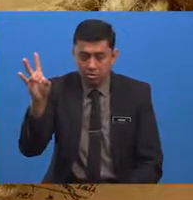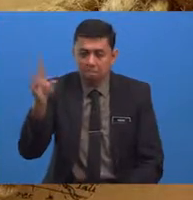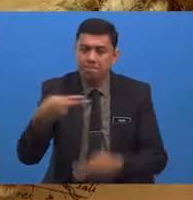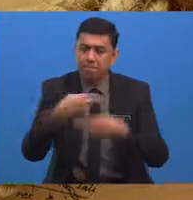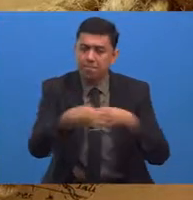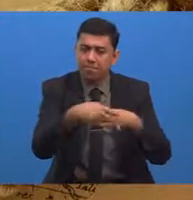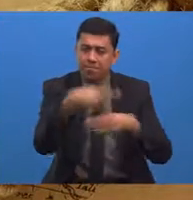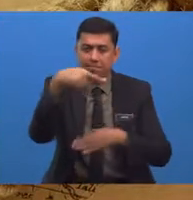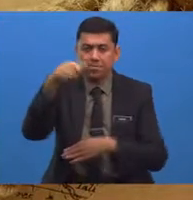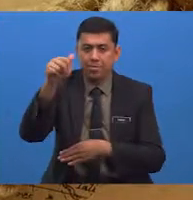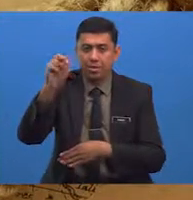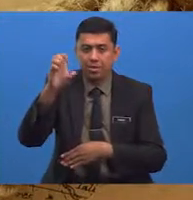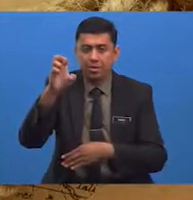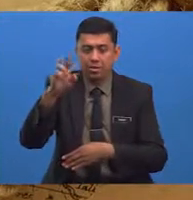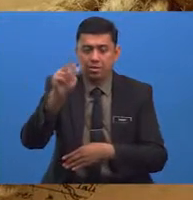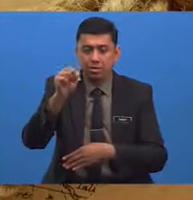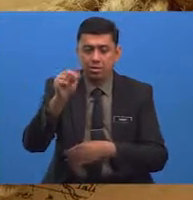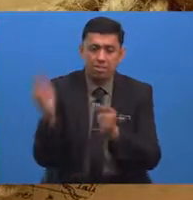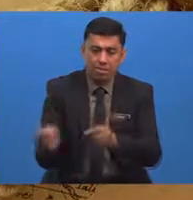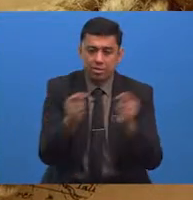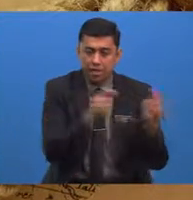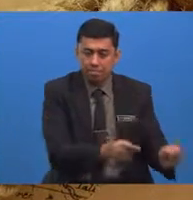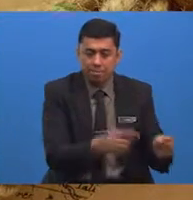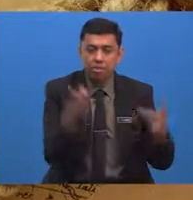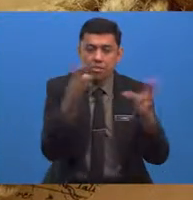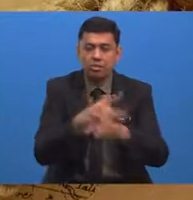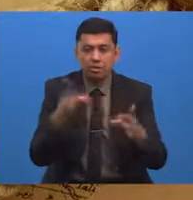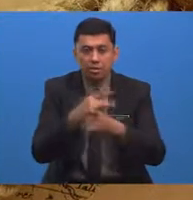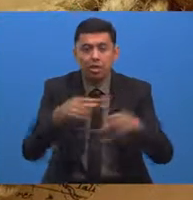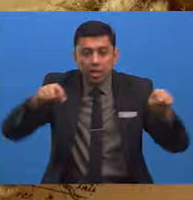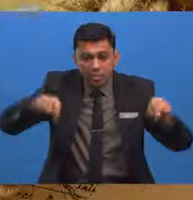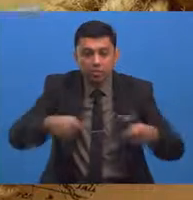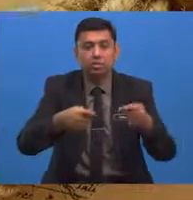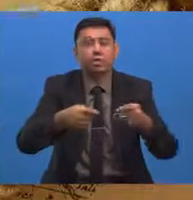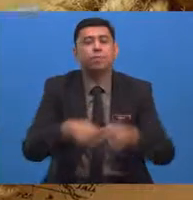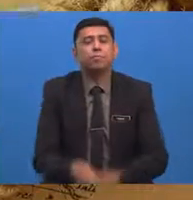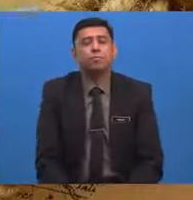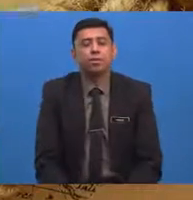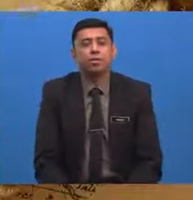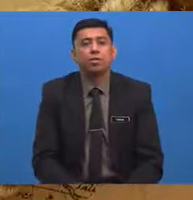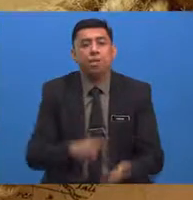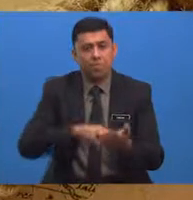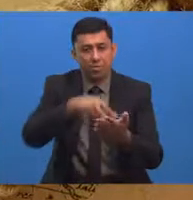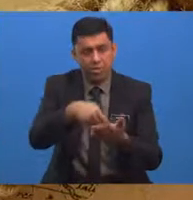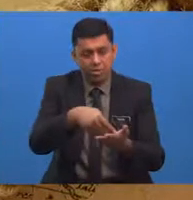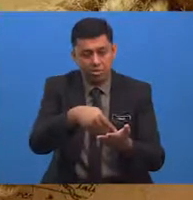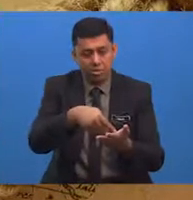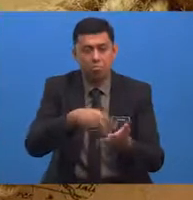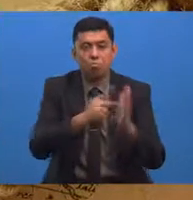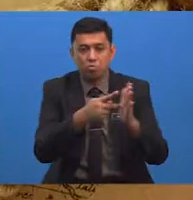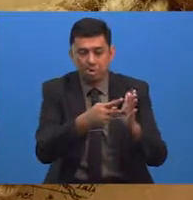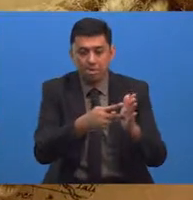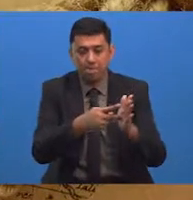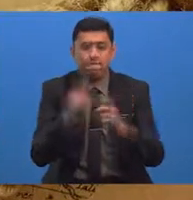Mahkota mewakili baginda mentadbir Sarawak. Tindakan Pangeran Indra Mahkota mendirikan pusat pentadbiran di